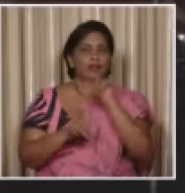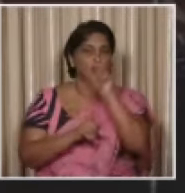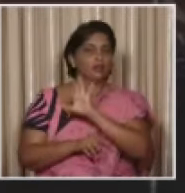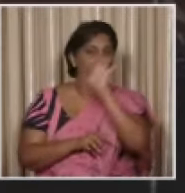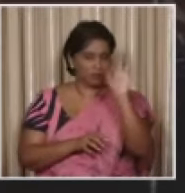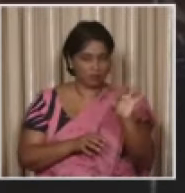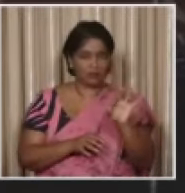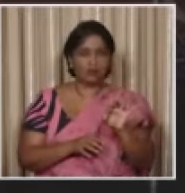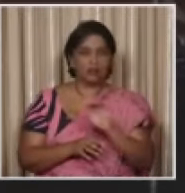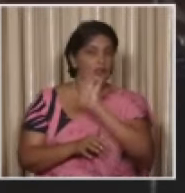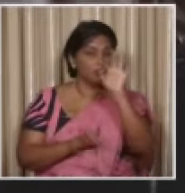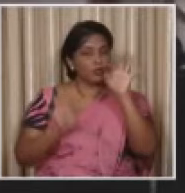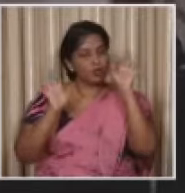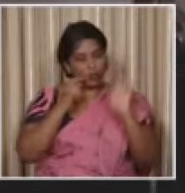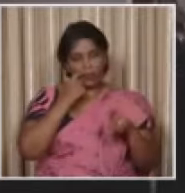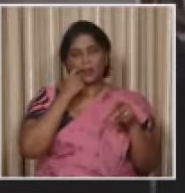करन एहेम करन्ने नैतुव